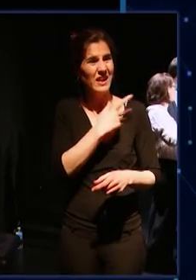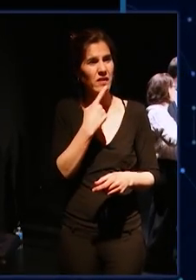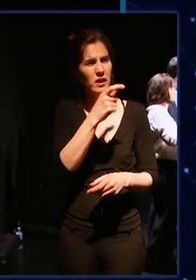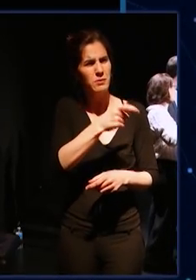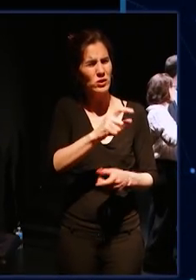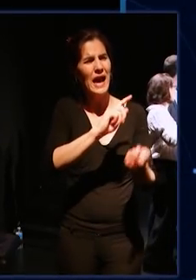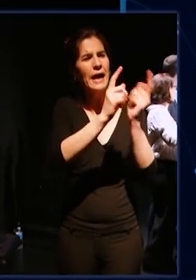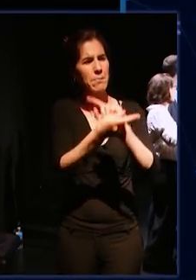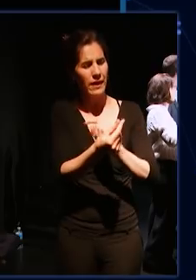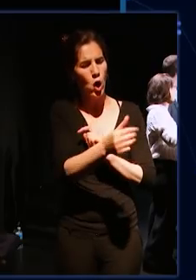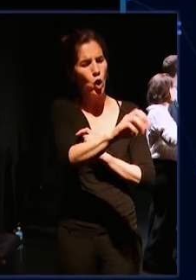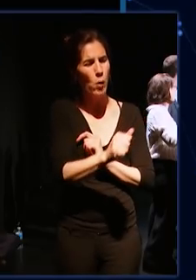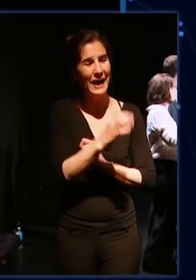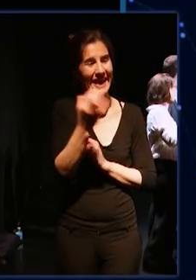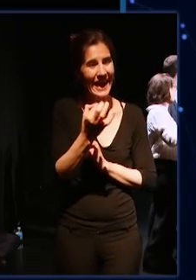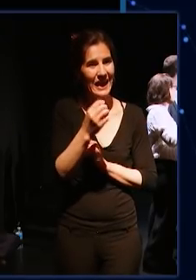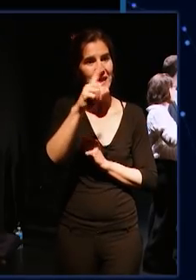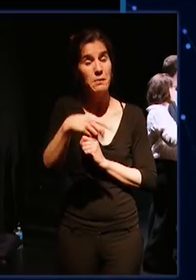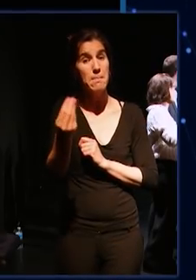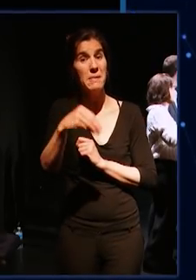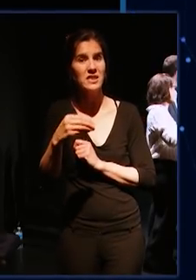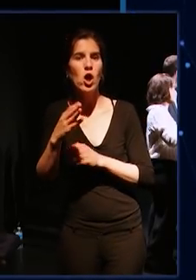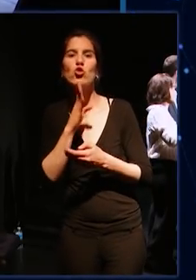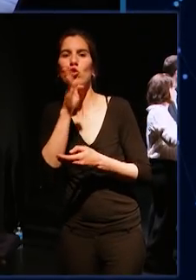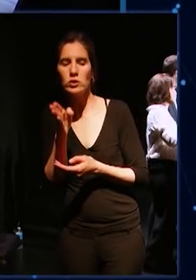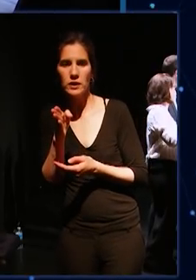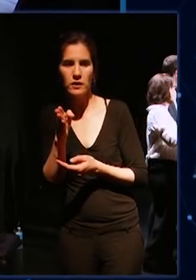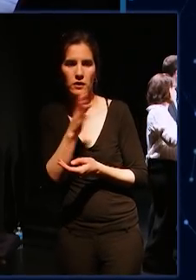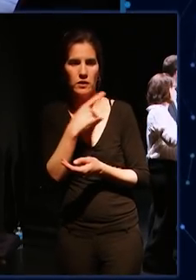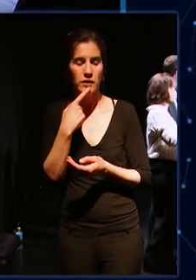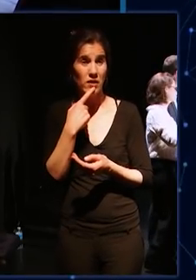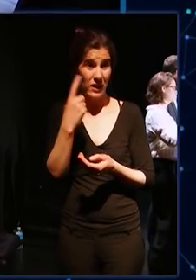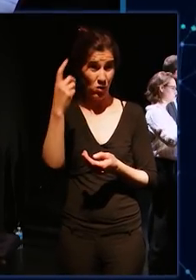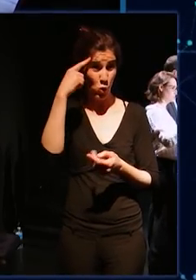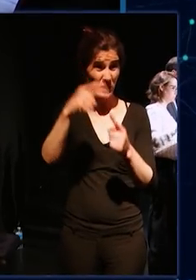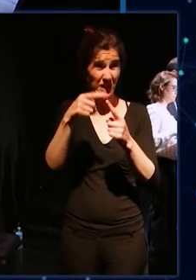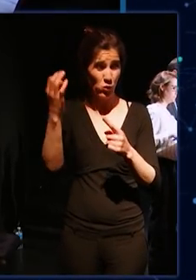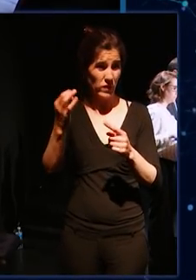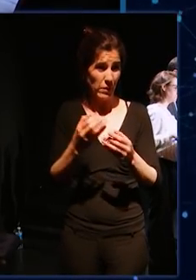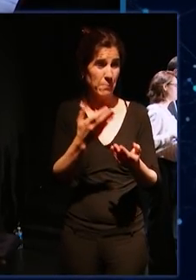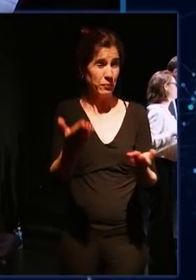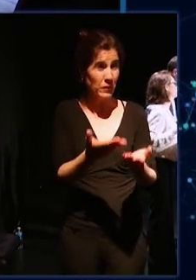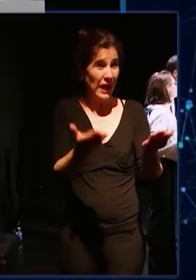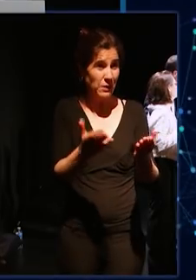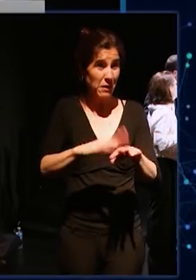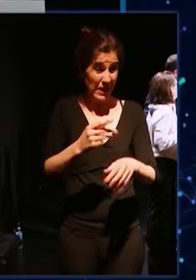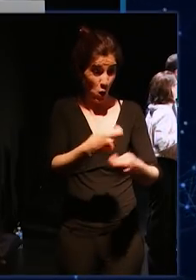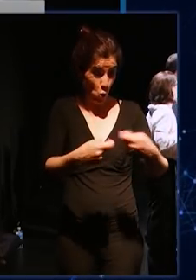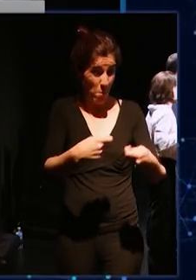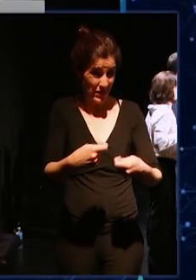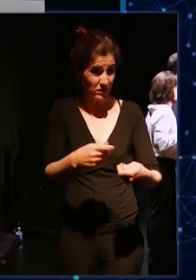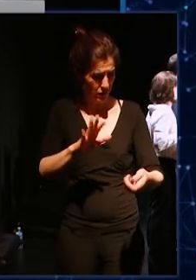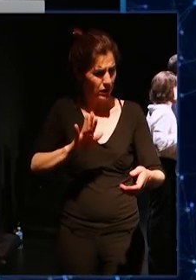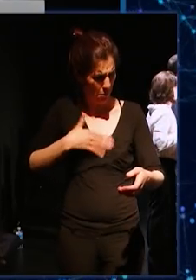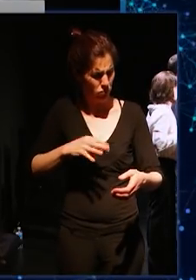compraven. I aquest és el repte. Fer del comerç de Cardedeu, si és que ho barreges amb la mobilitat, fer del comerç de Cardedeu un comerç competitiu i amb